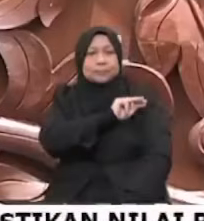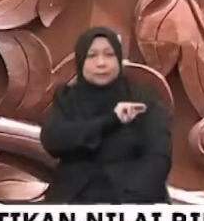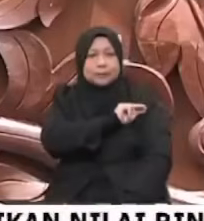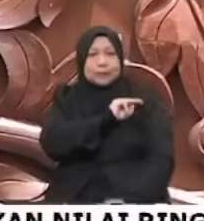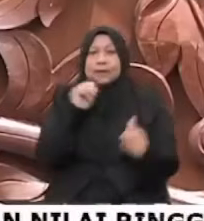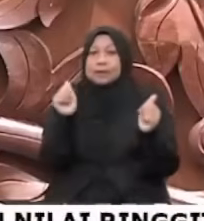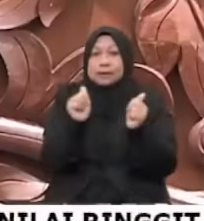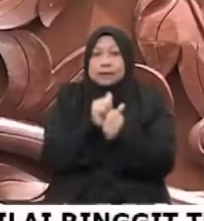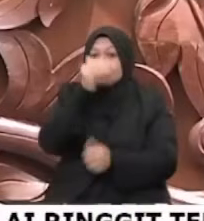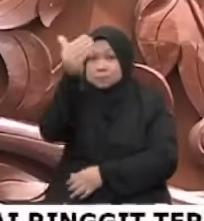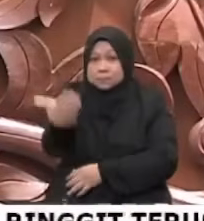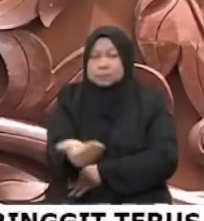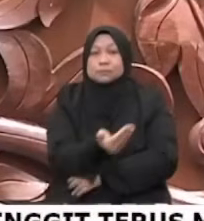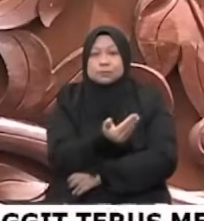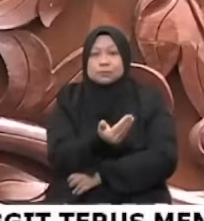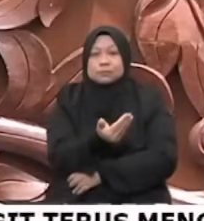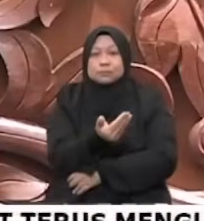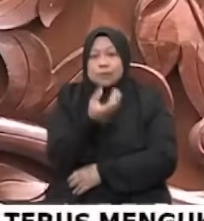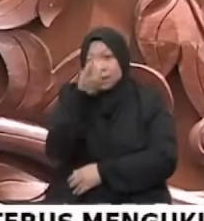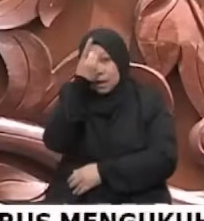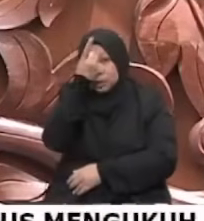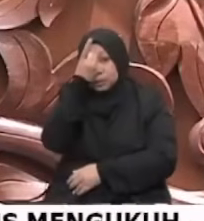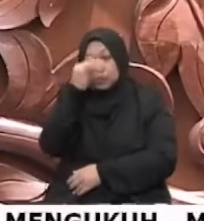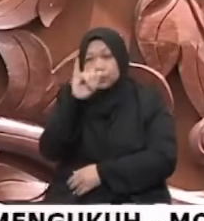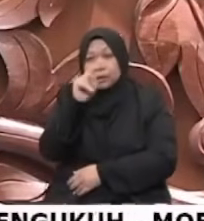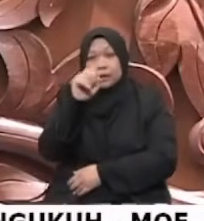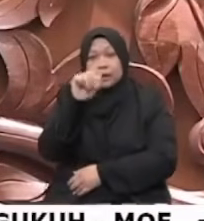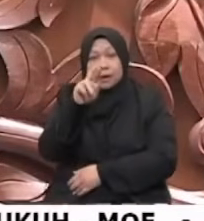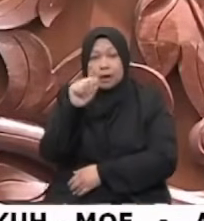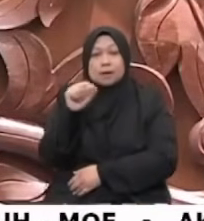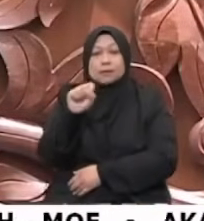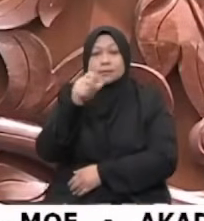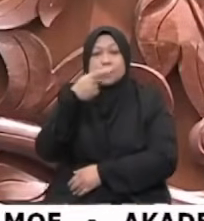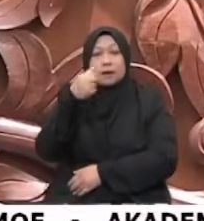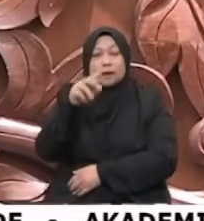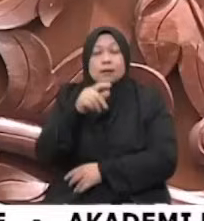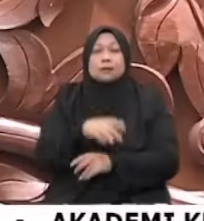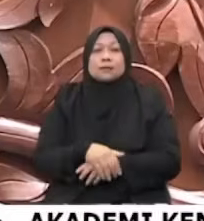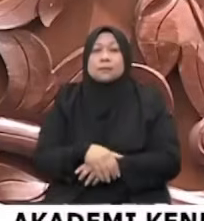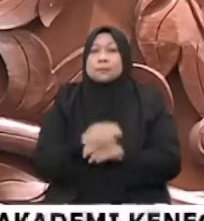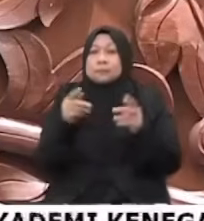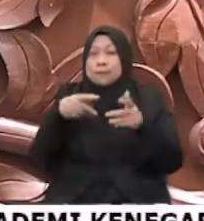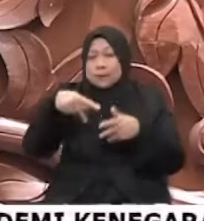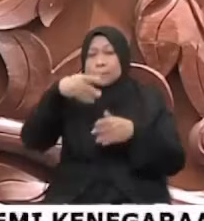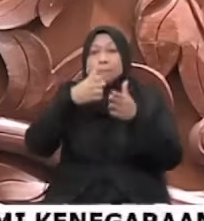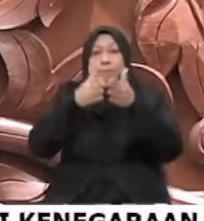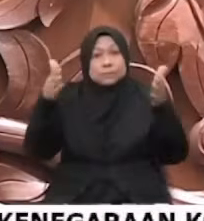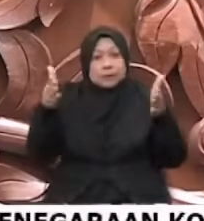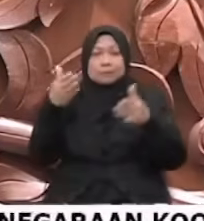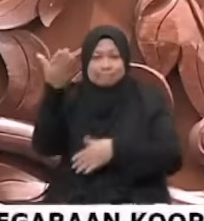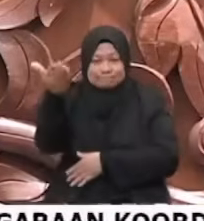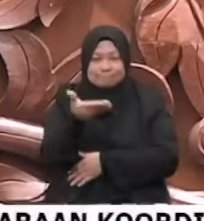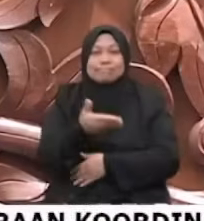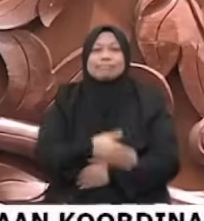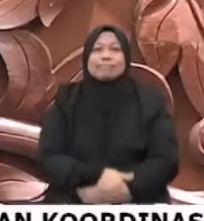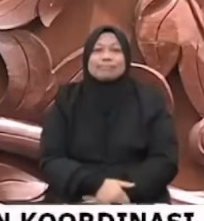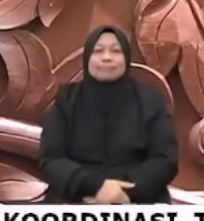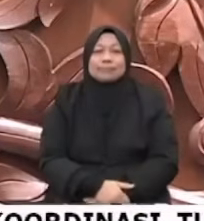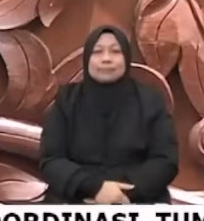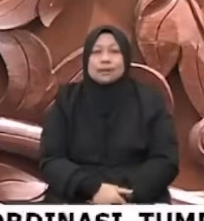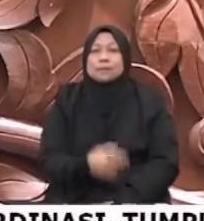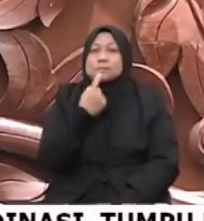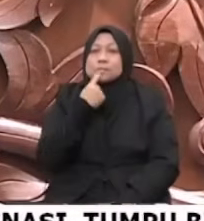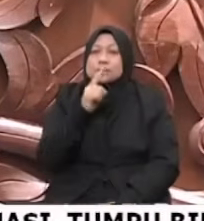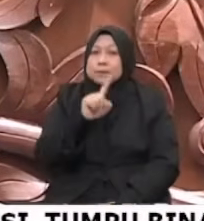dengan berjemput Datuk Indra Mohamad Sahar bin Abdullah p besar silakan